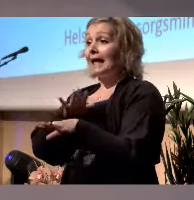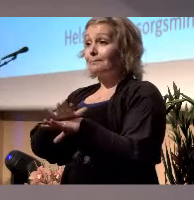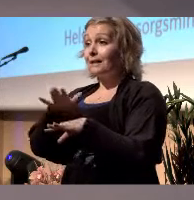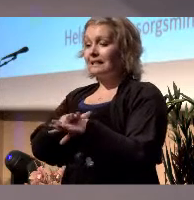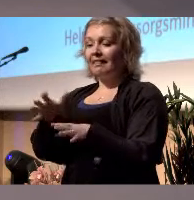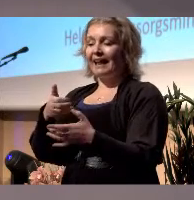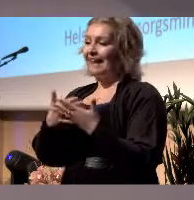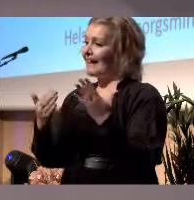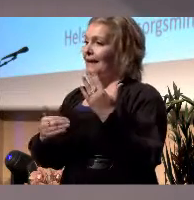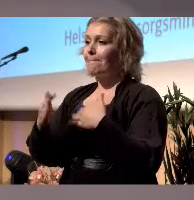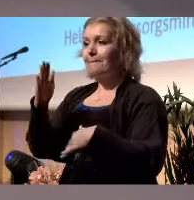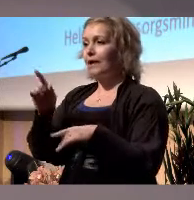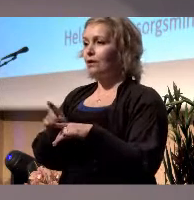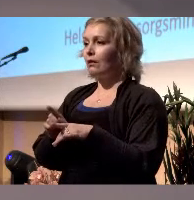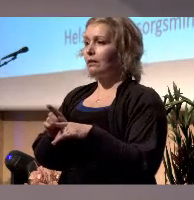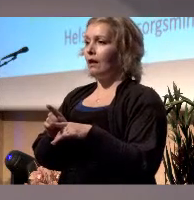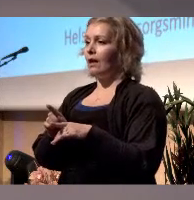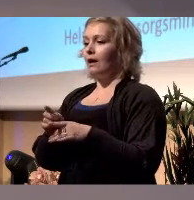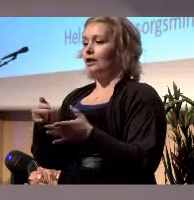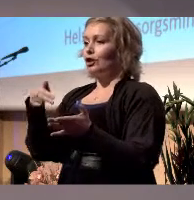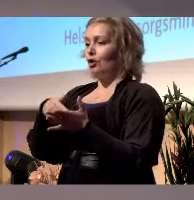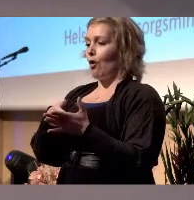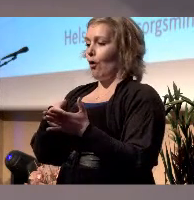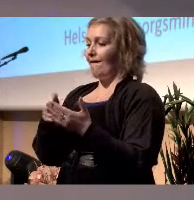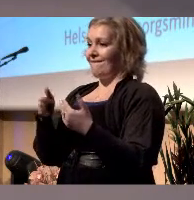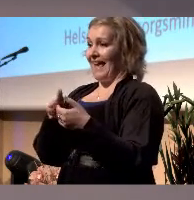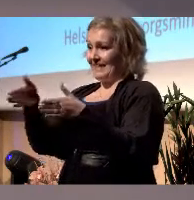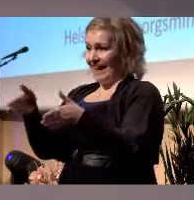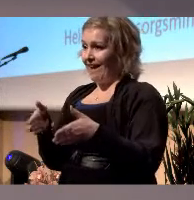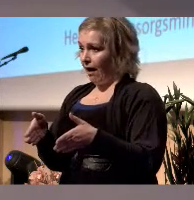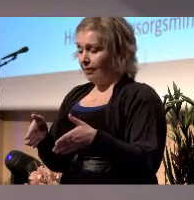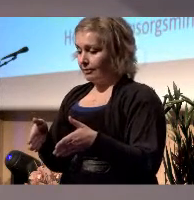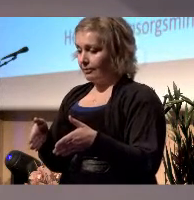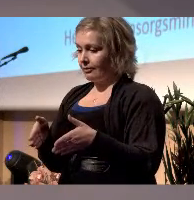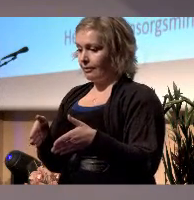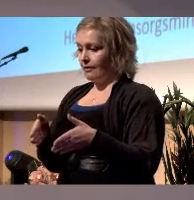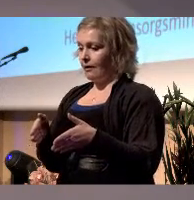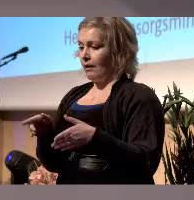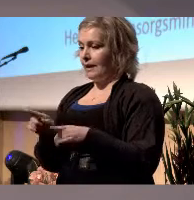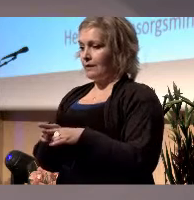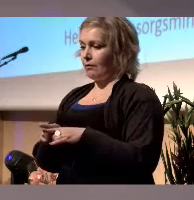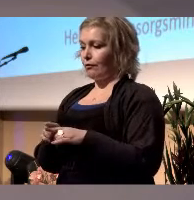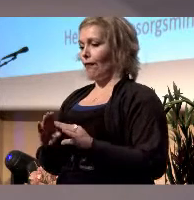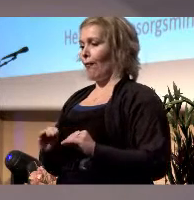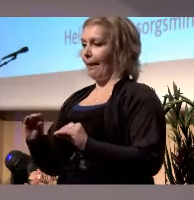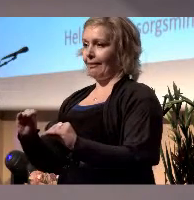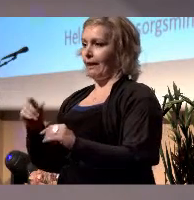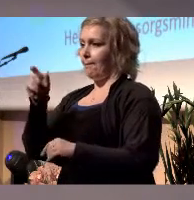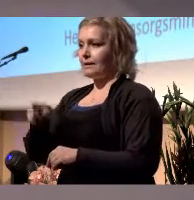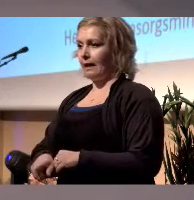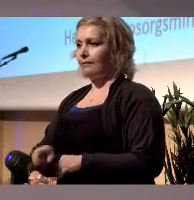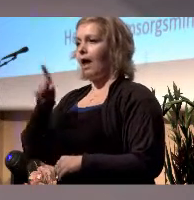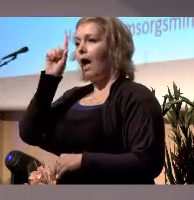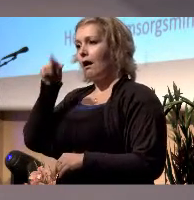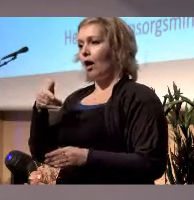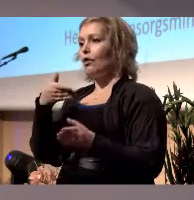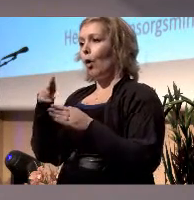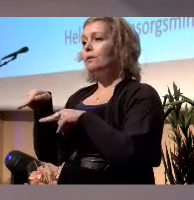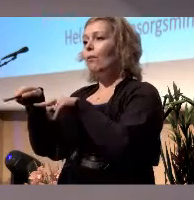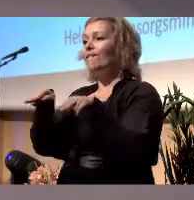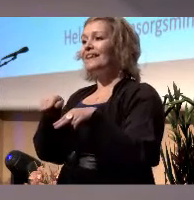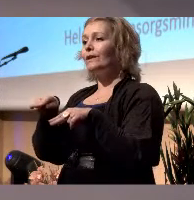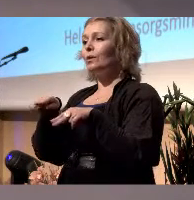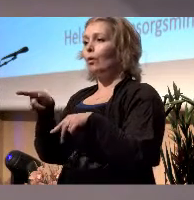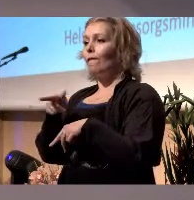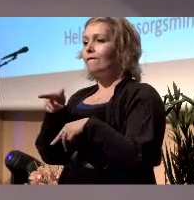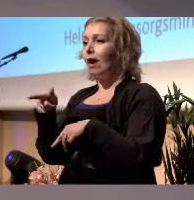Legespesialisten trenger ikke lenger alltid å stå ved sengekanten for å vurdere pasienten. Det kan ordnes på videokonferanse